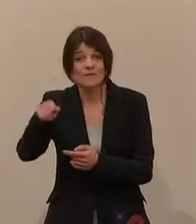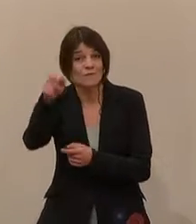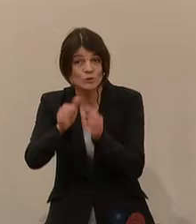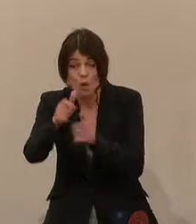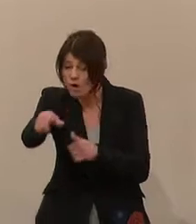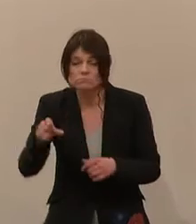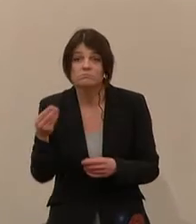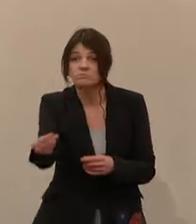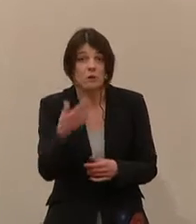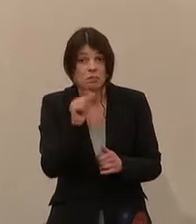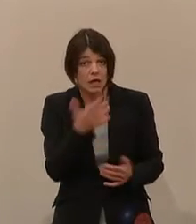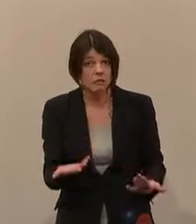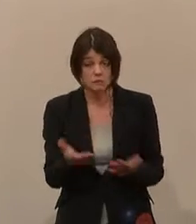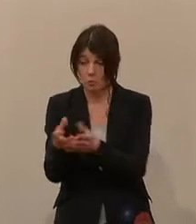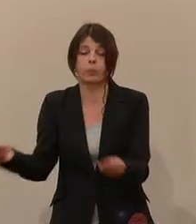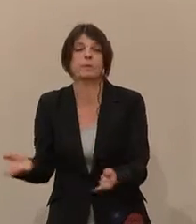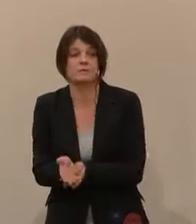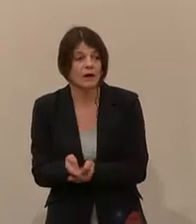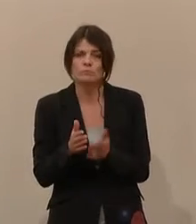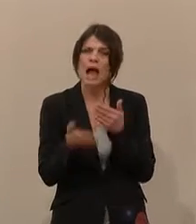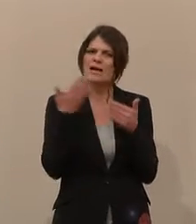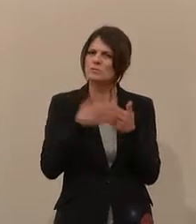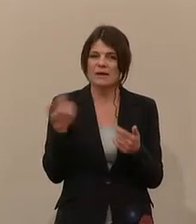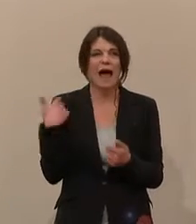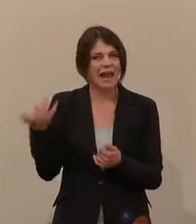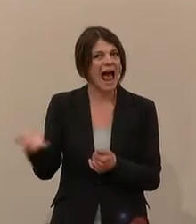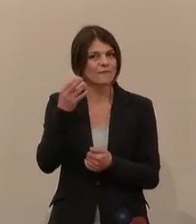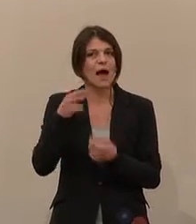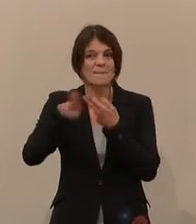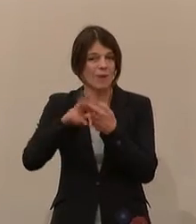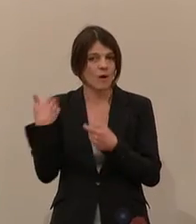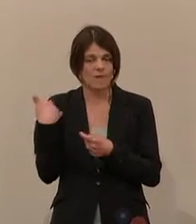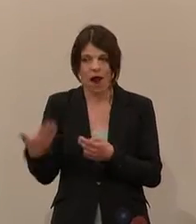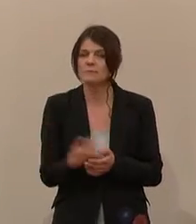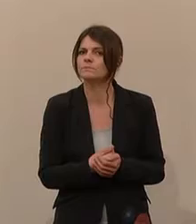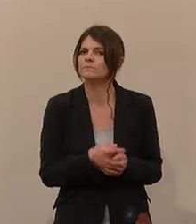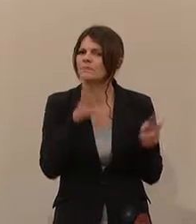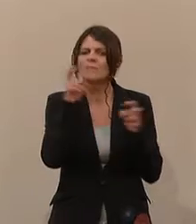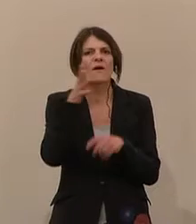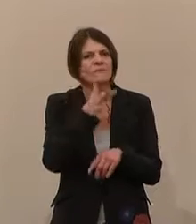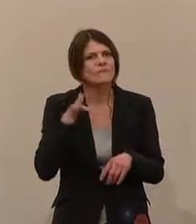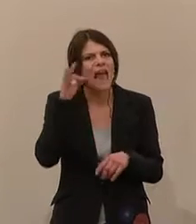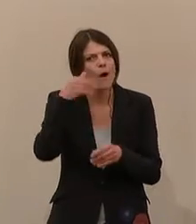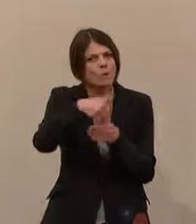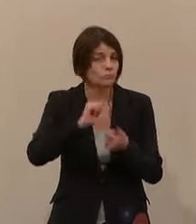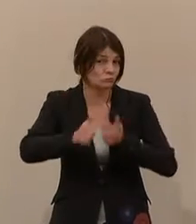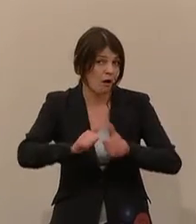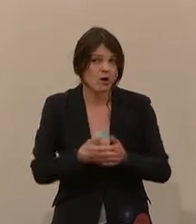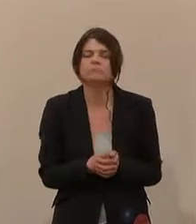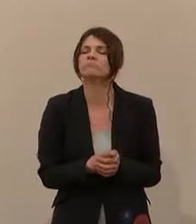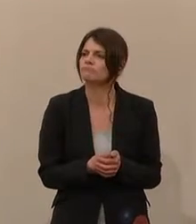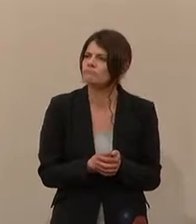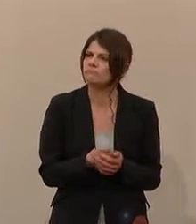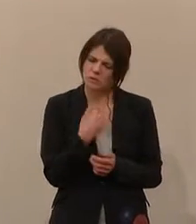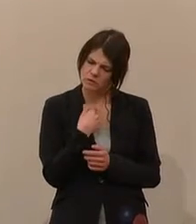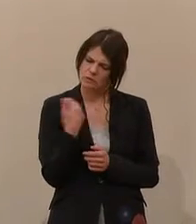sollen. Wir haben zum Beispiel das Beispiel, Sie haben gerade eine Anfragebeantwortung uns zurückgegeben, zum Thema Frauen im Sport. Wir haben uns da